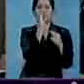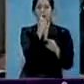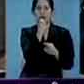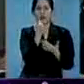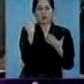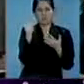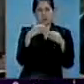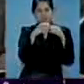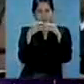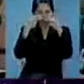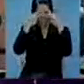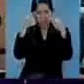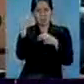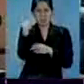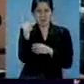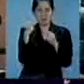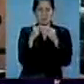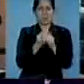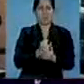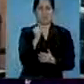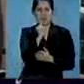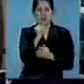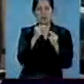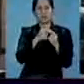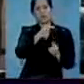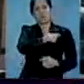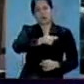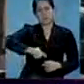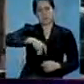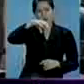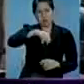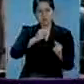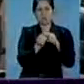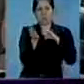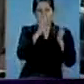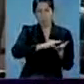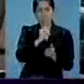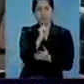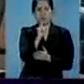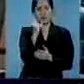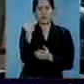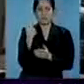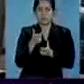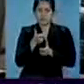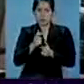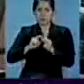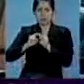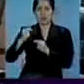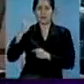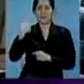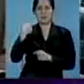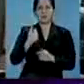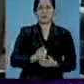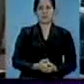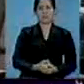ายล้มสถาบันมีอาวุธร้ายแรงเที่ยงล้มสถาบัน